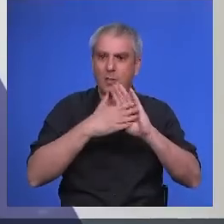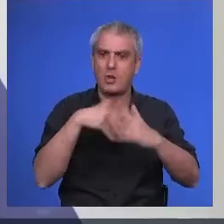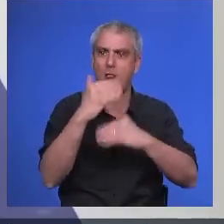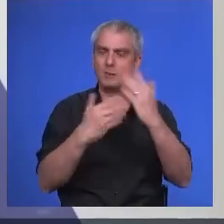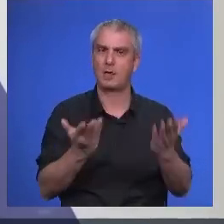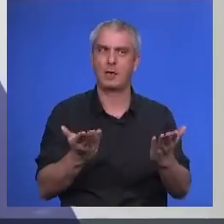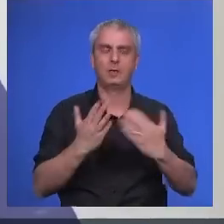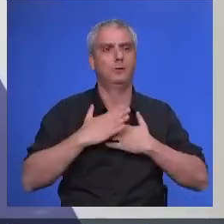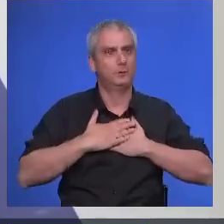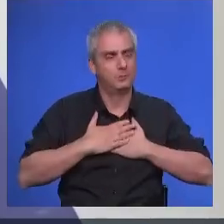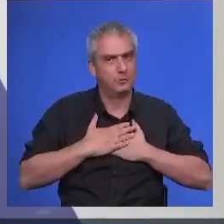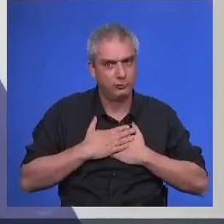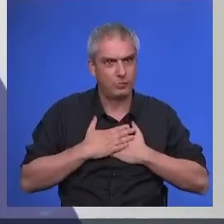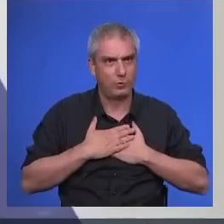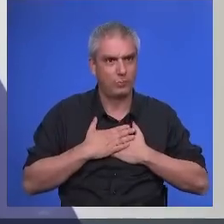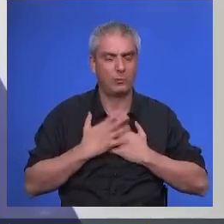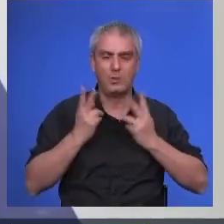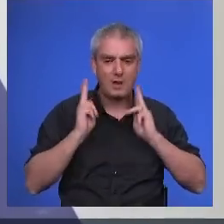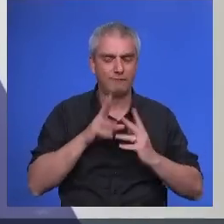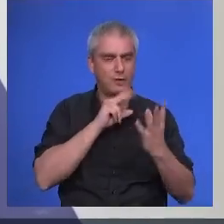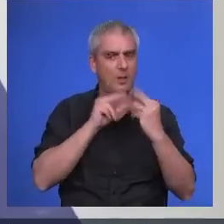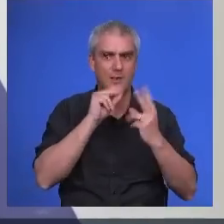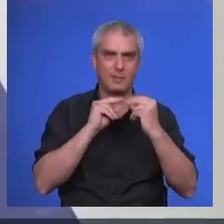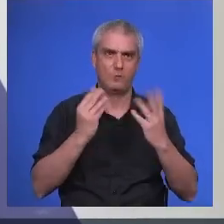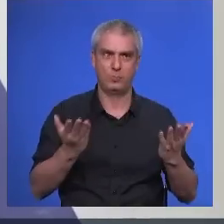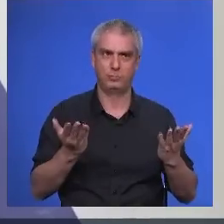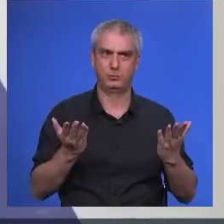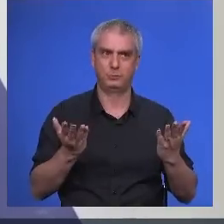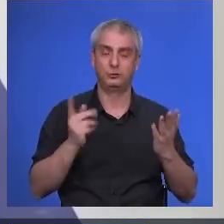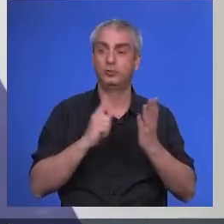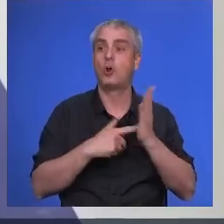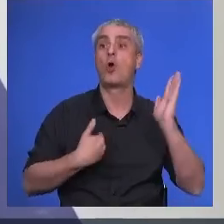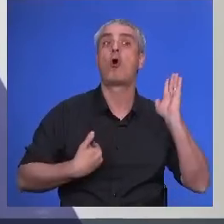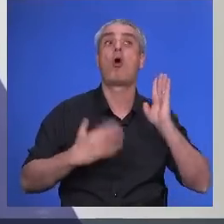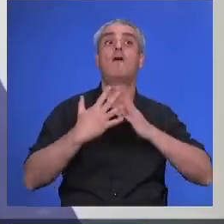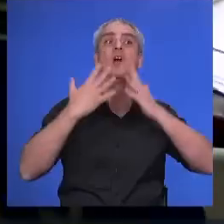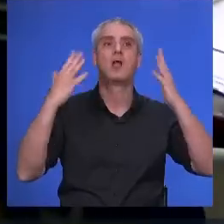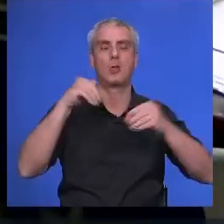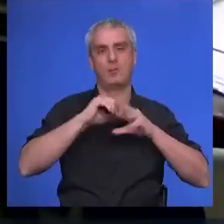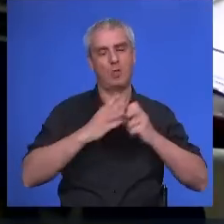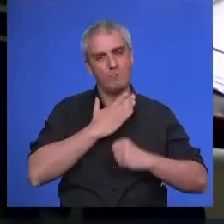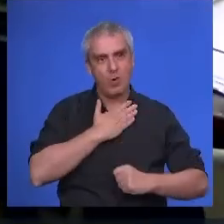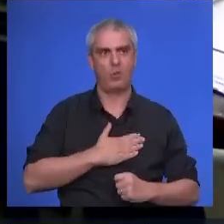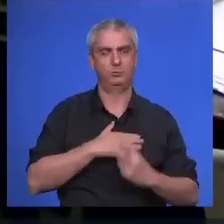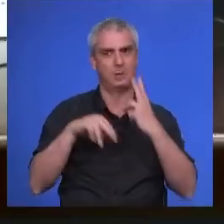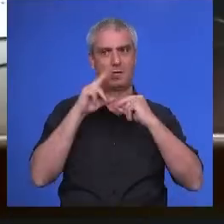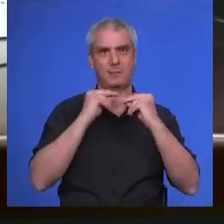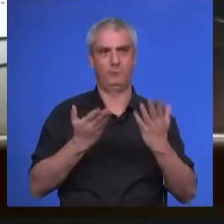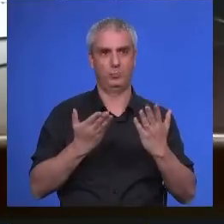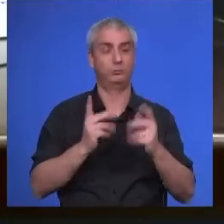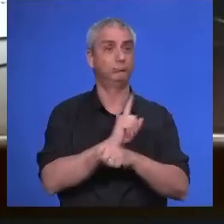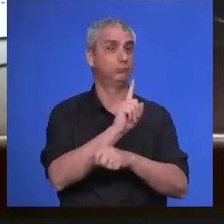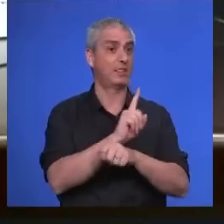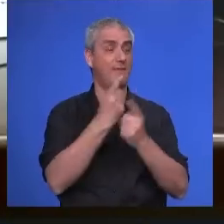עמוק, תאפשרו הידברות, כי יש רוב עצום בעם שהיה רוצה הידברות. ובינתיים בוועדת החוקה,